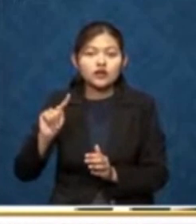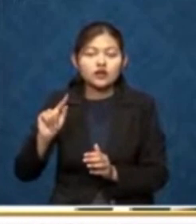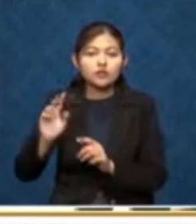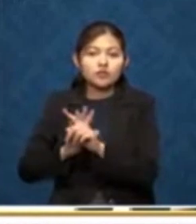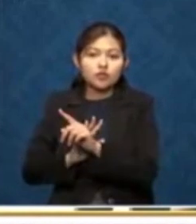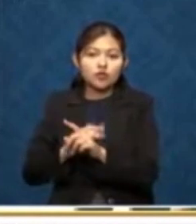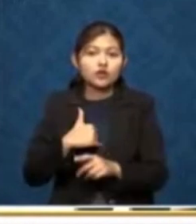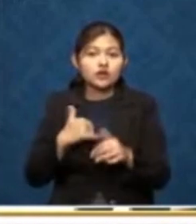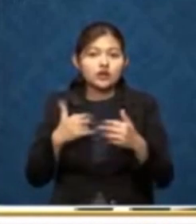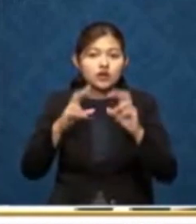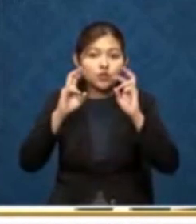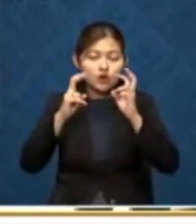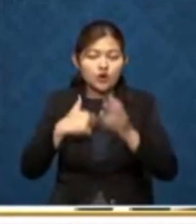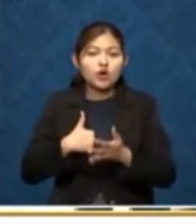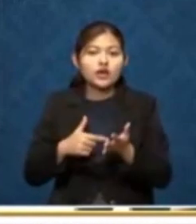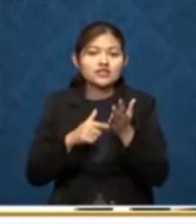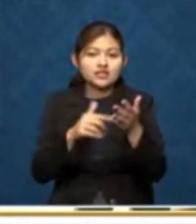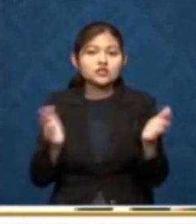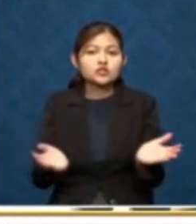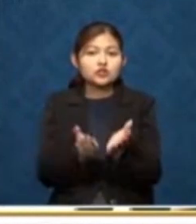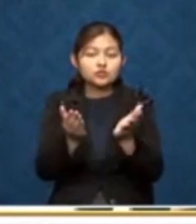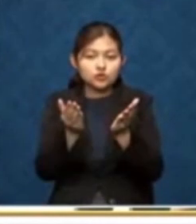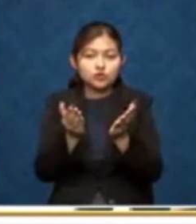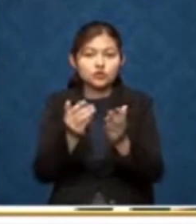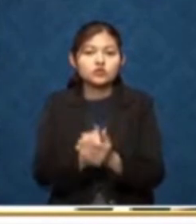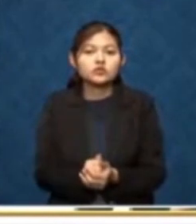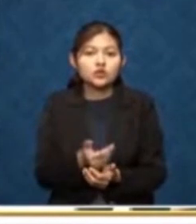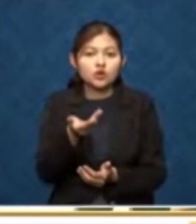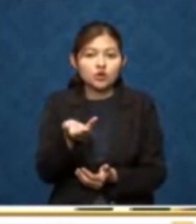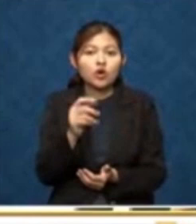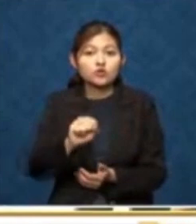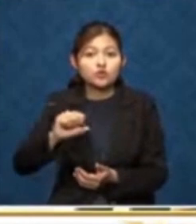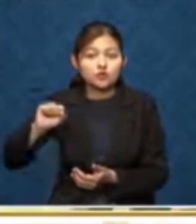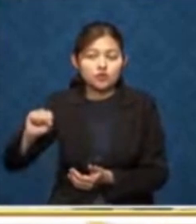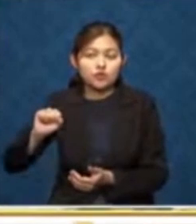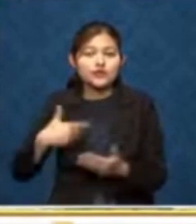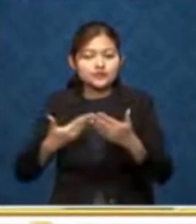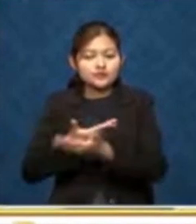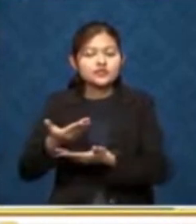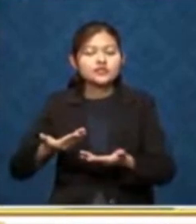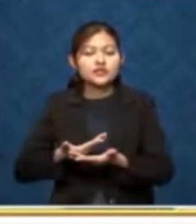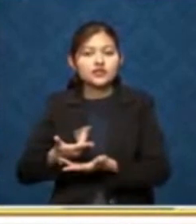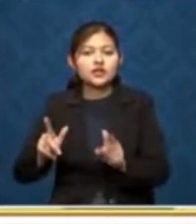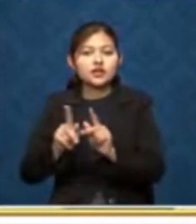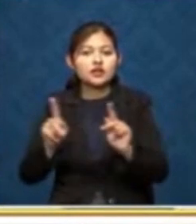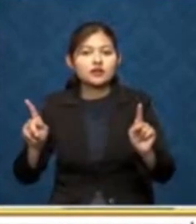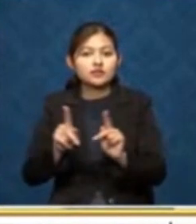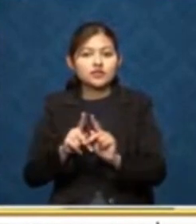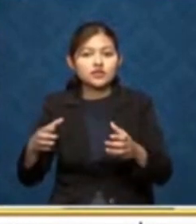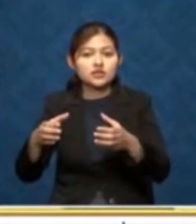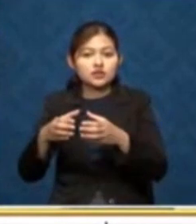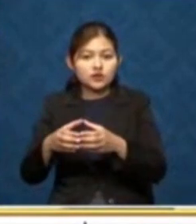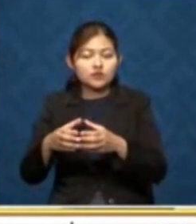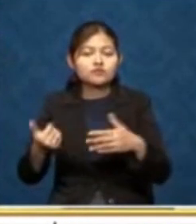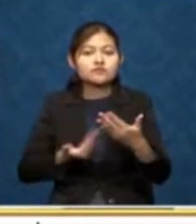นยติด่วนเรื่องขอให้สภาผู้แทนราษฎรพิจารณาแต่งตั้งคณะกรรมาธิการวิสามัญเพื่อศึกษ